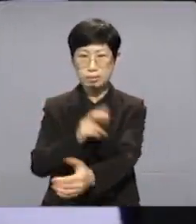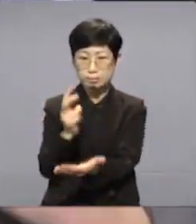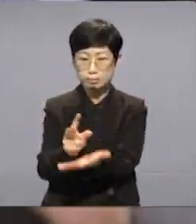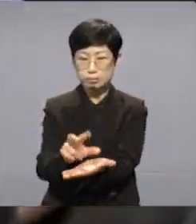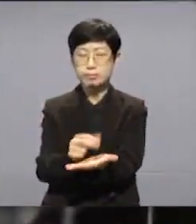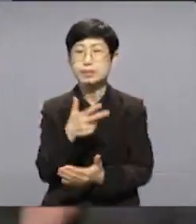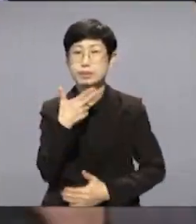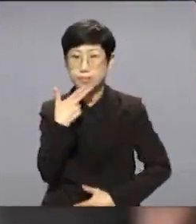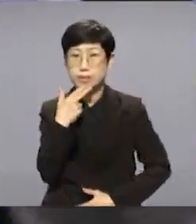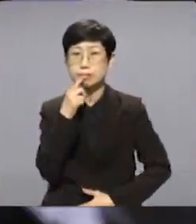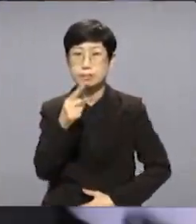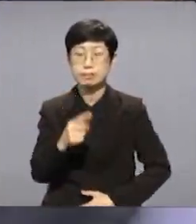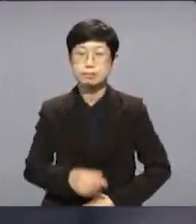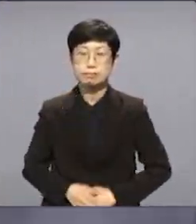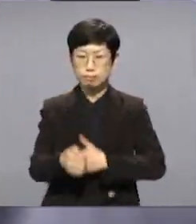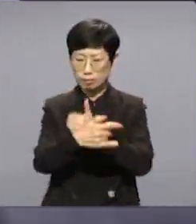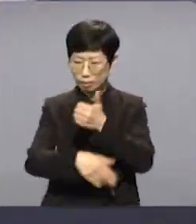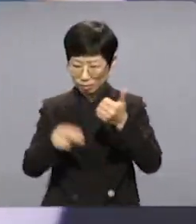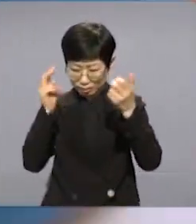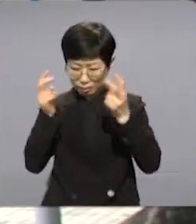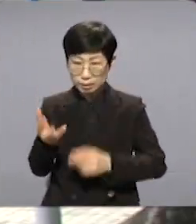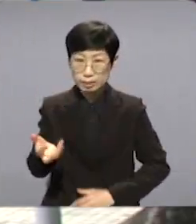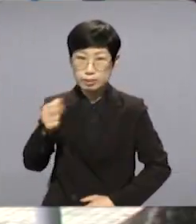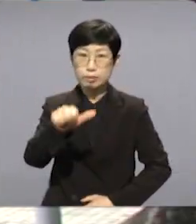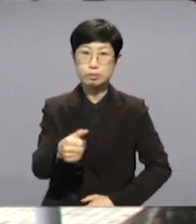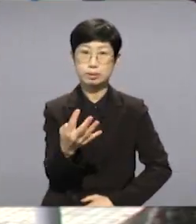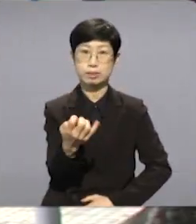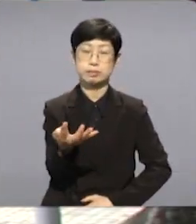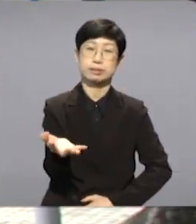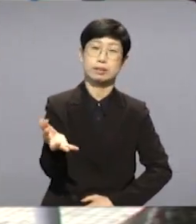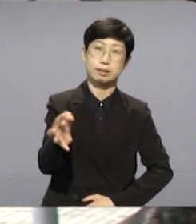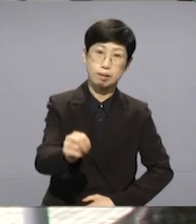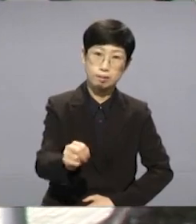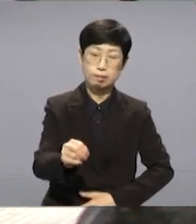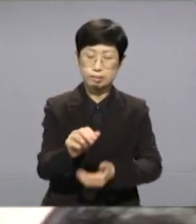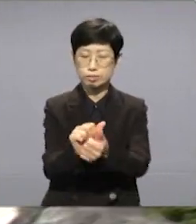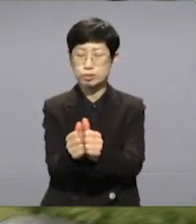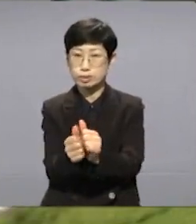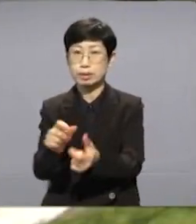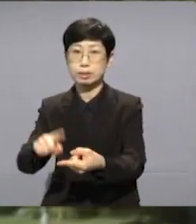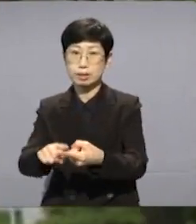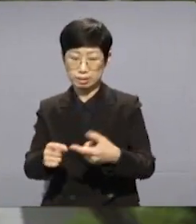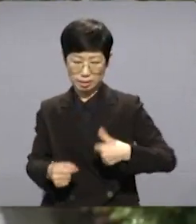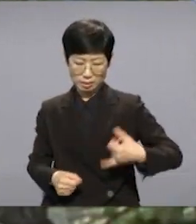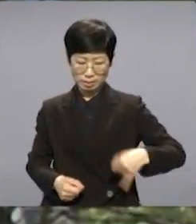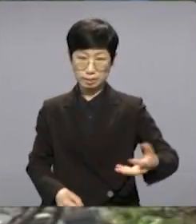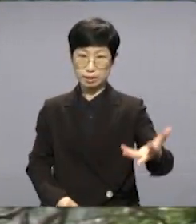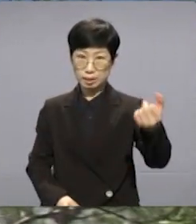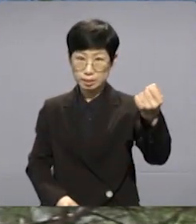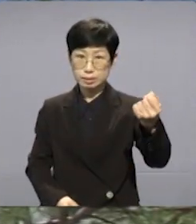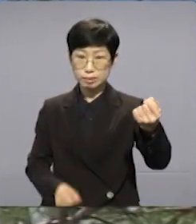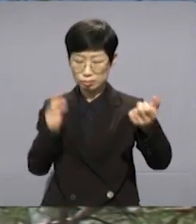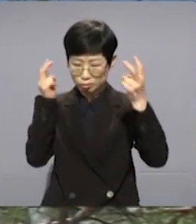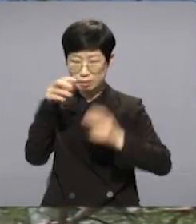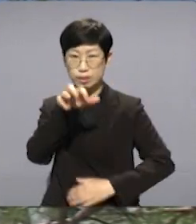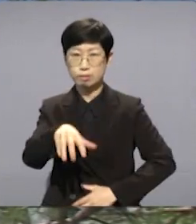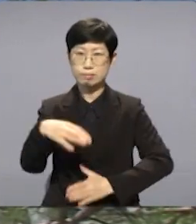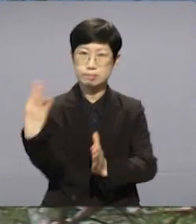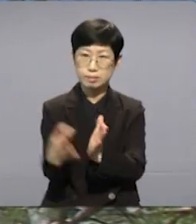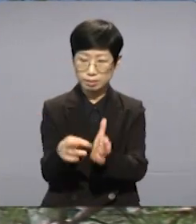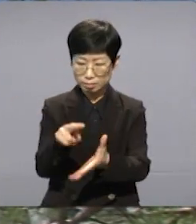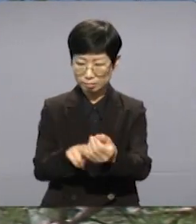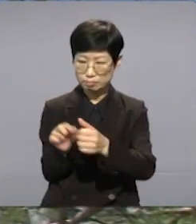이 전 의원은 계열사들이 보유하고 있던 544억 상당의 이스타항공 주식을 자녀가 소유한 이스타홀딩스에